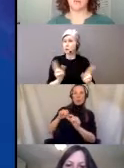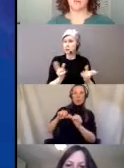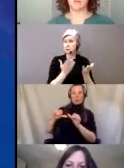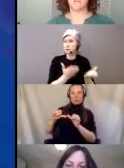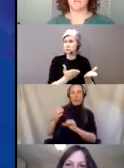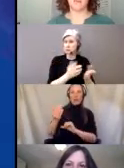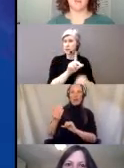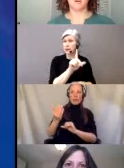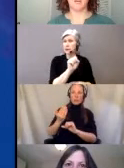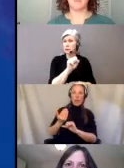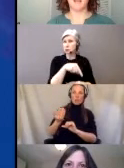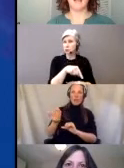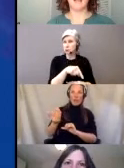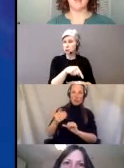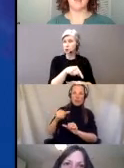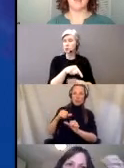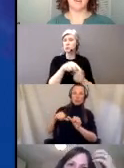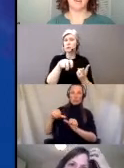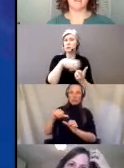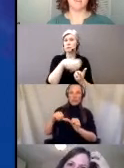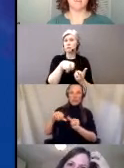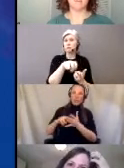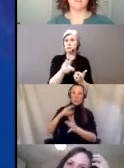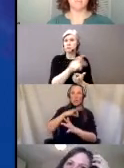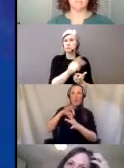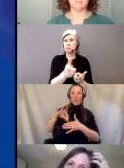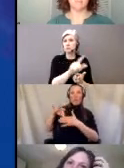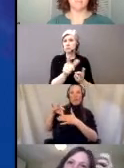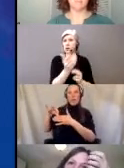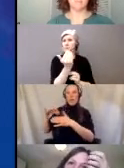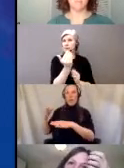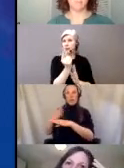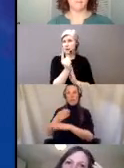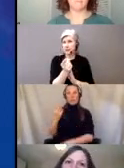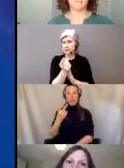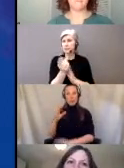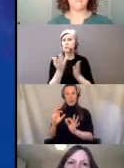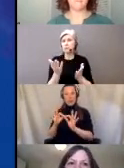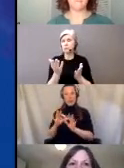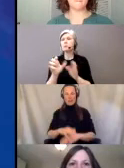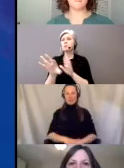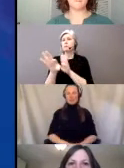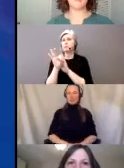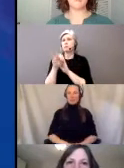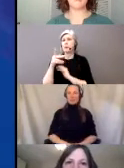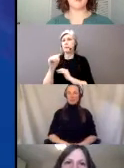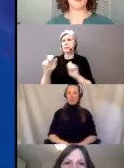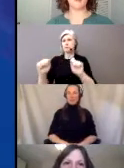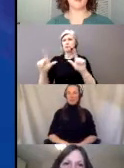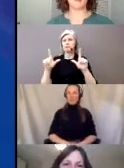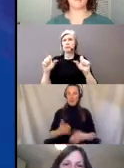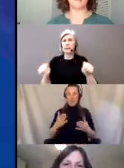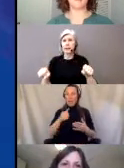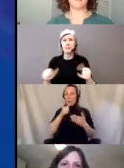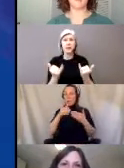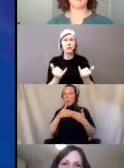15 minutes. Donc, épinglez les deux interprètes. In a few minutes, we will begin. Dans quelques instants, nous allons commencer